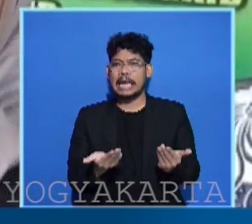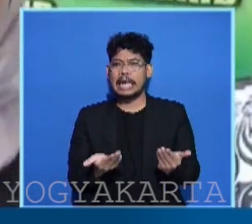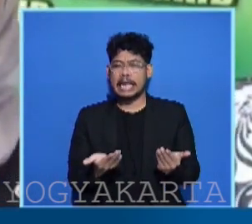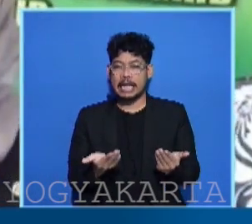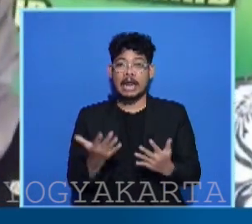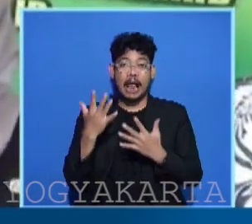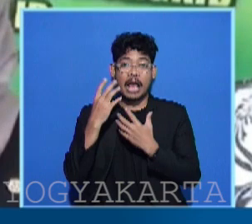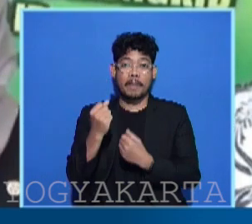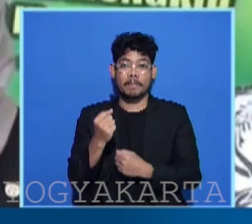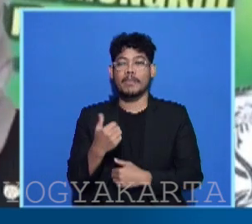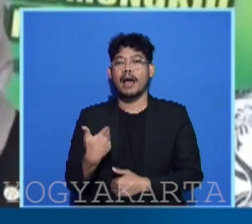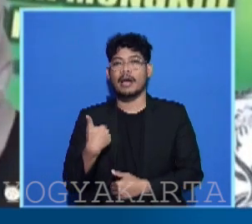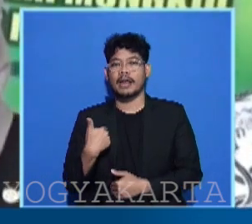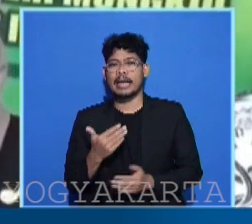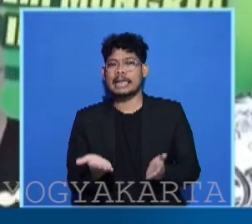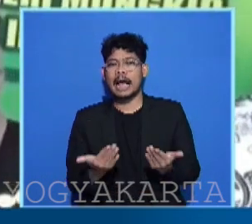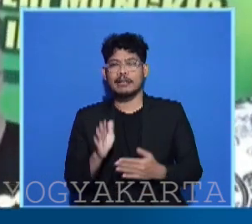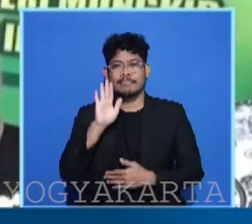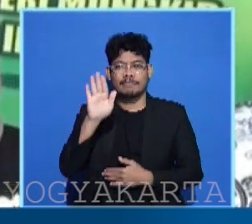keringanan dengan upaya banding nanti.